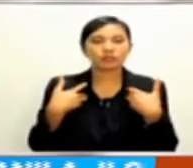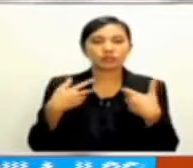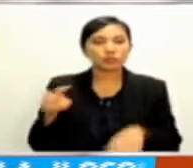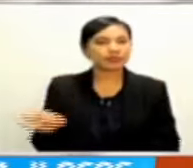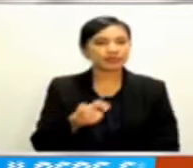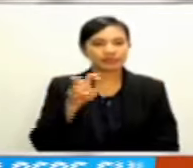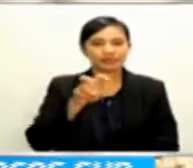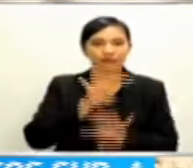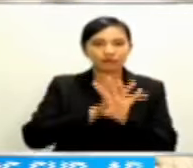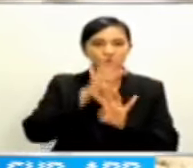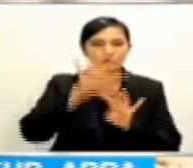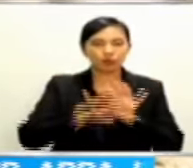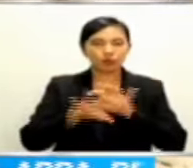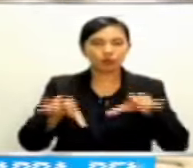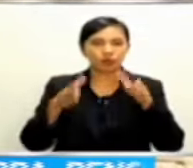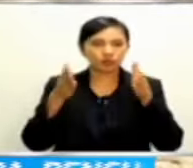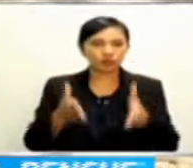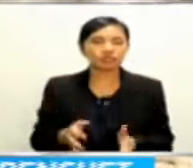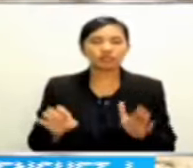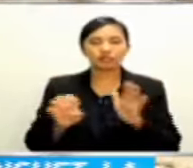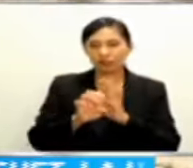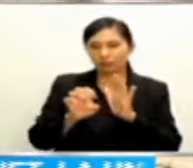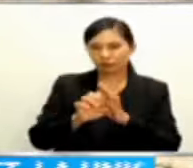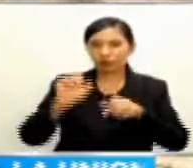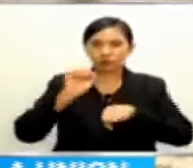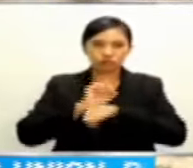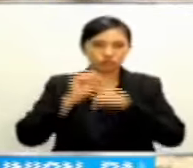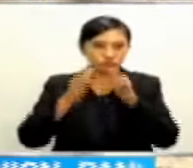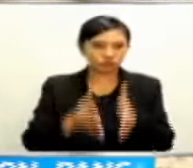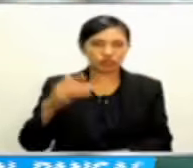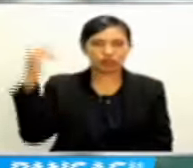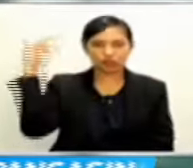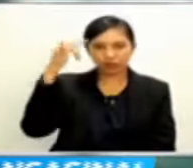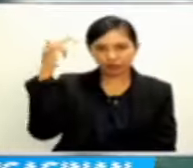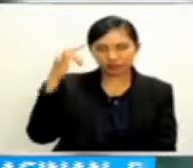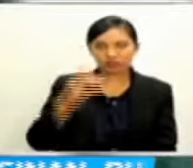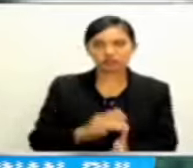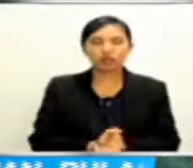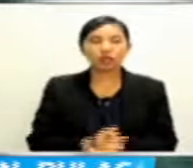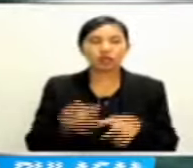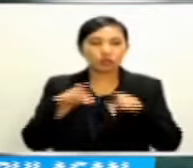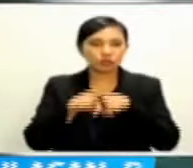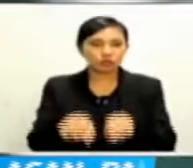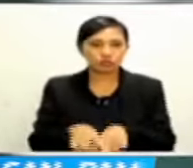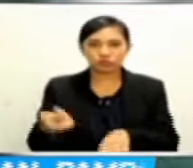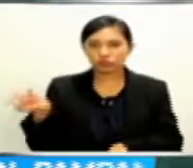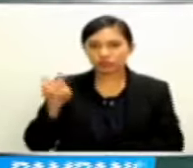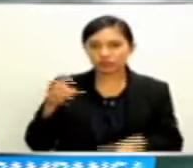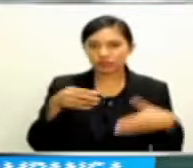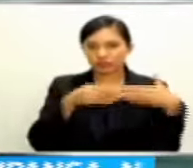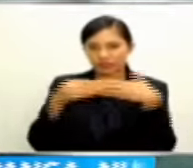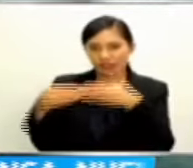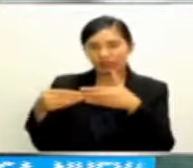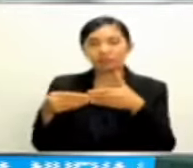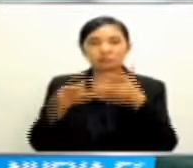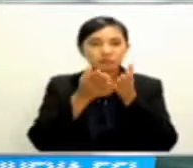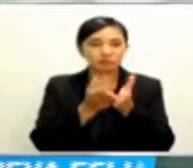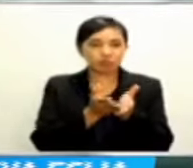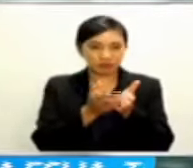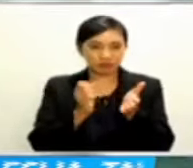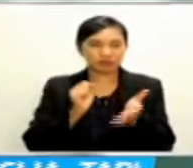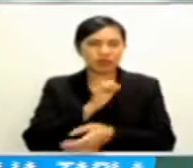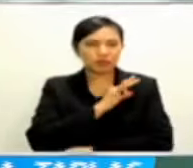nagatrabaho sa airport at seaports gayon din ang mga tour guide boat men at iba pa ang mga mababakasan ay inid